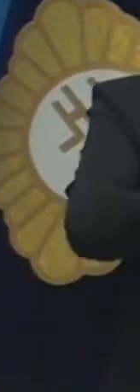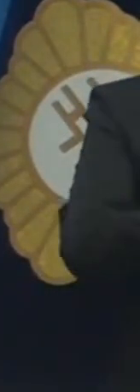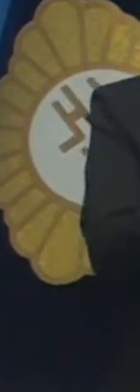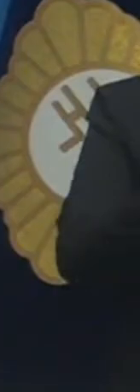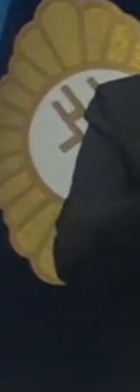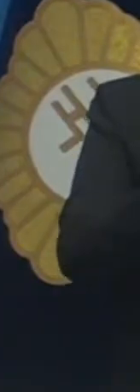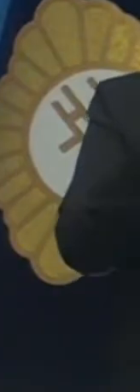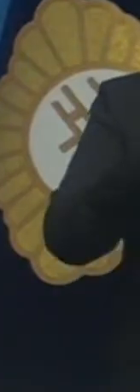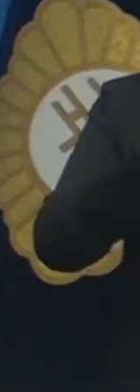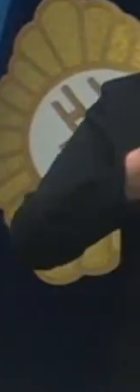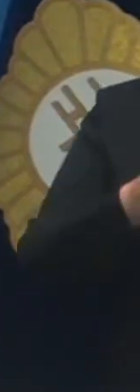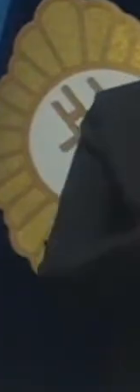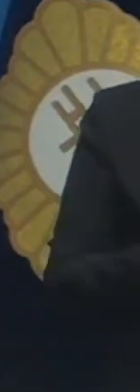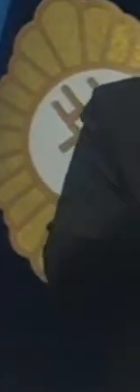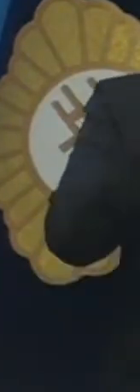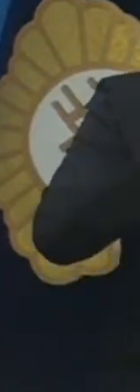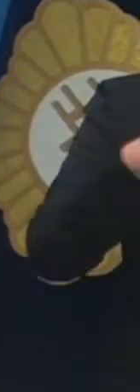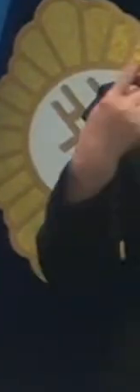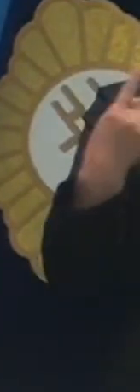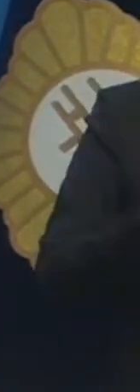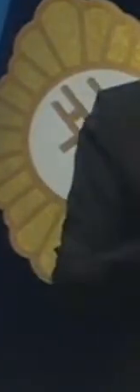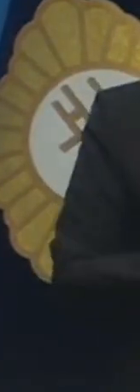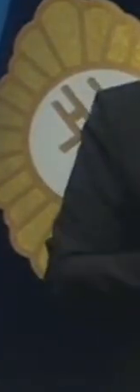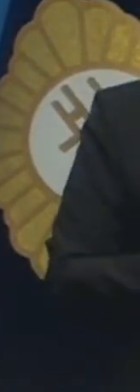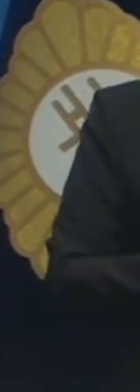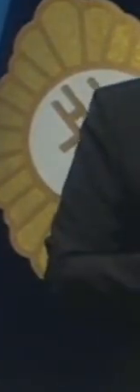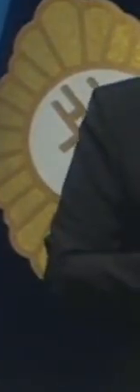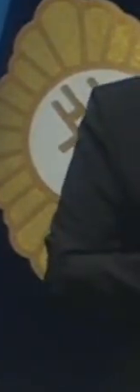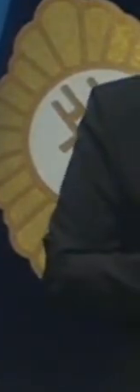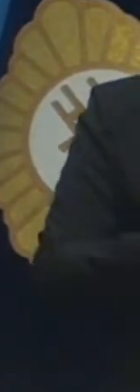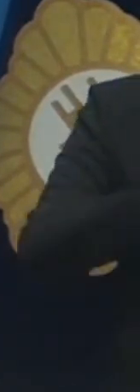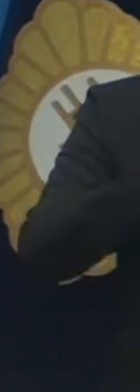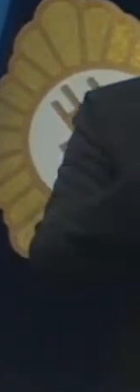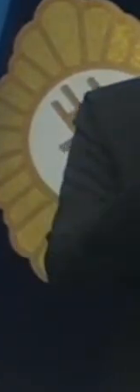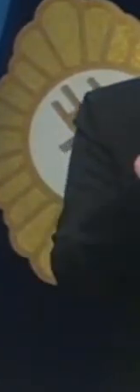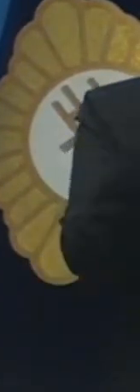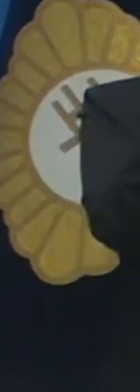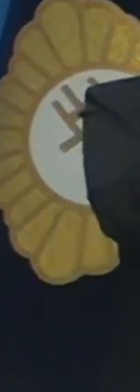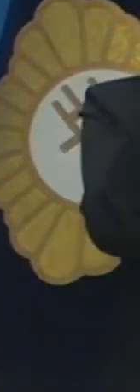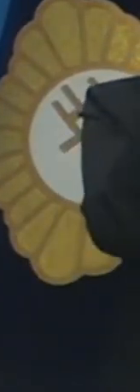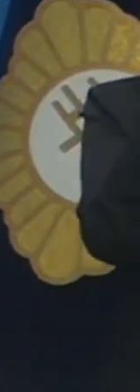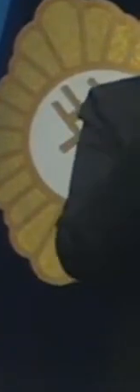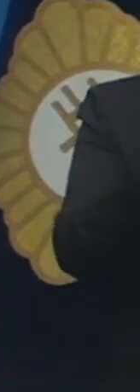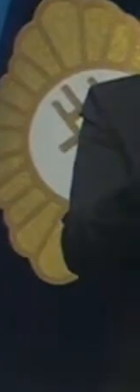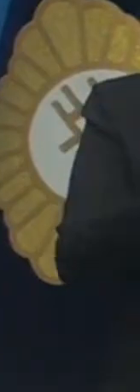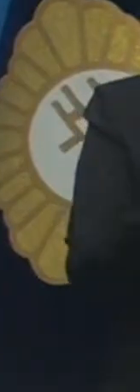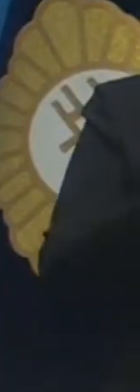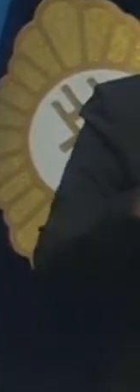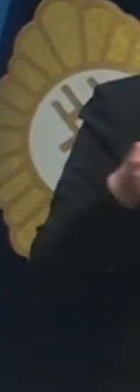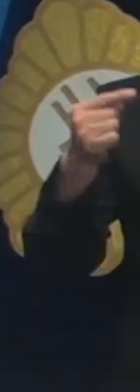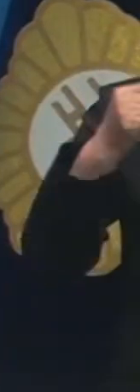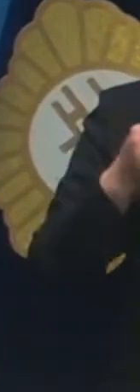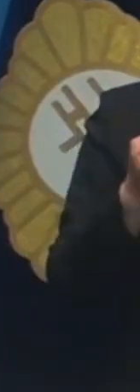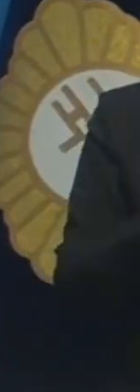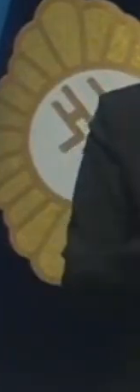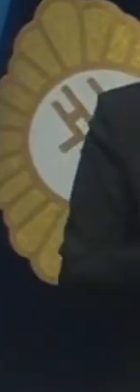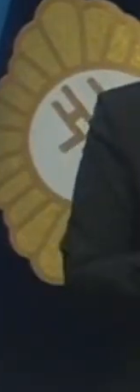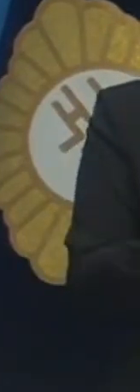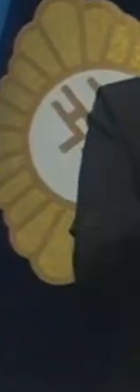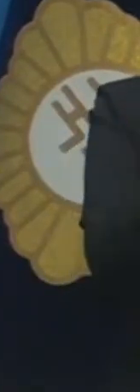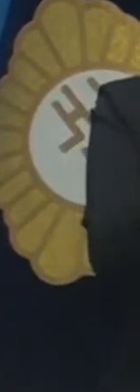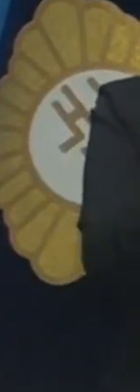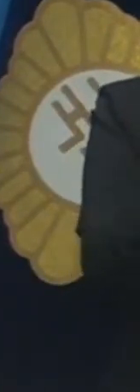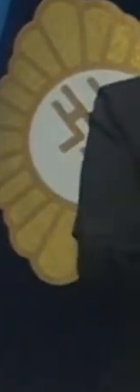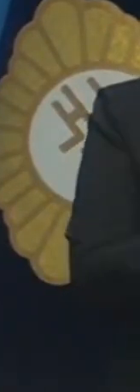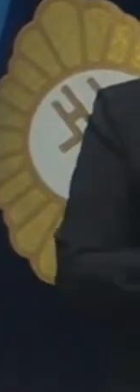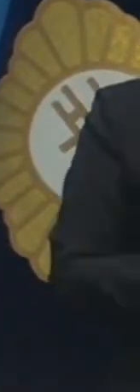섰습니다. 이 자리에는 범학계 국민검증단도 함께해 주셨습니다. 소개해 올리겠습니다. 김경한